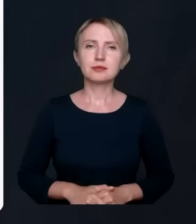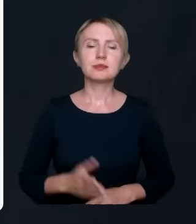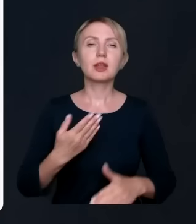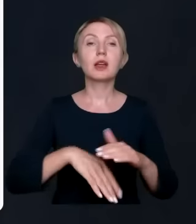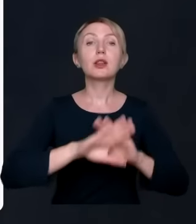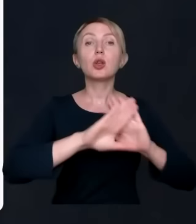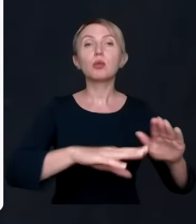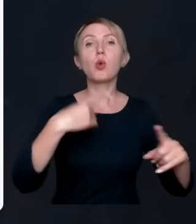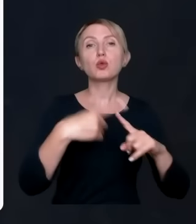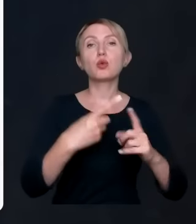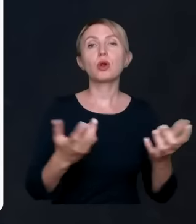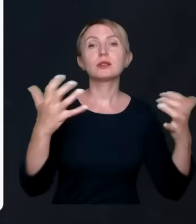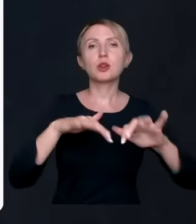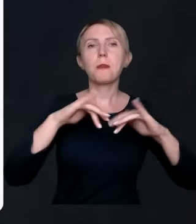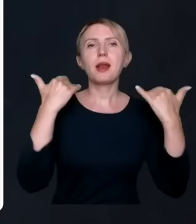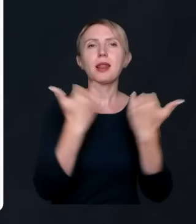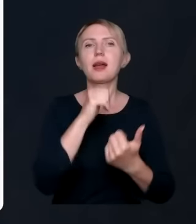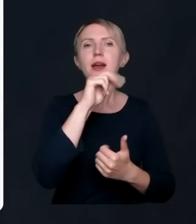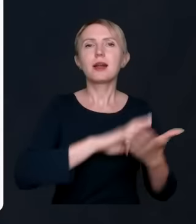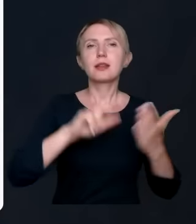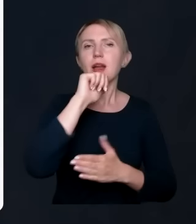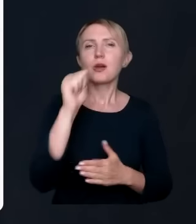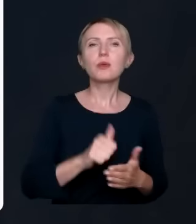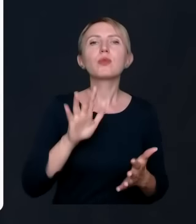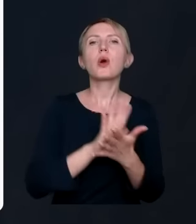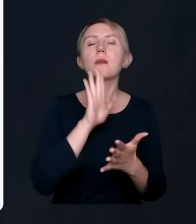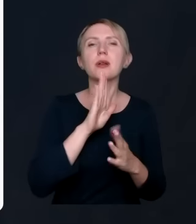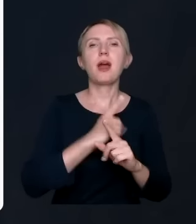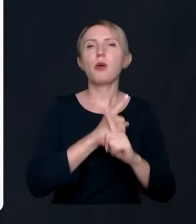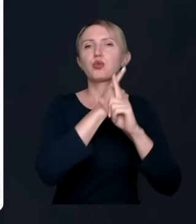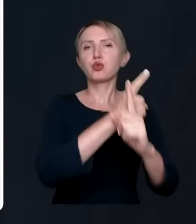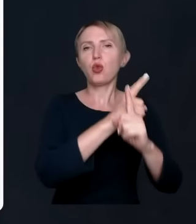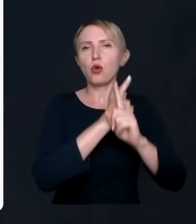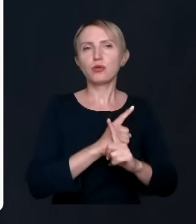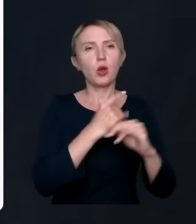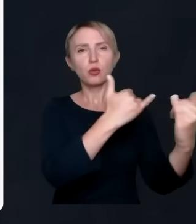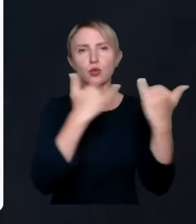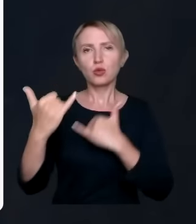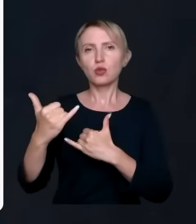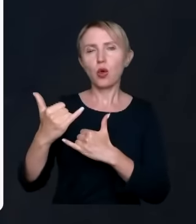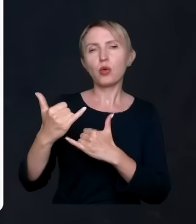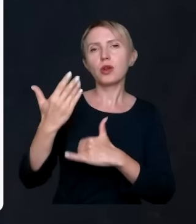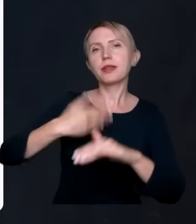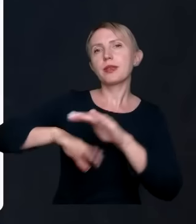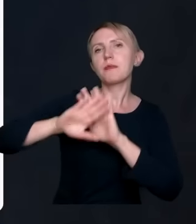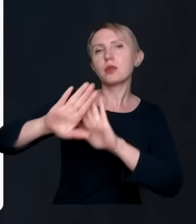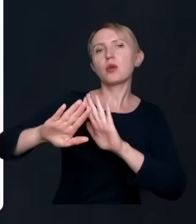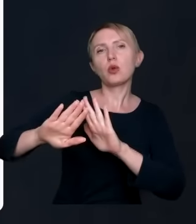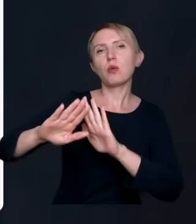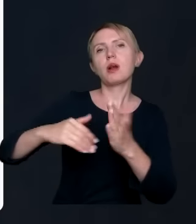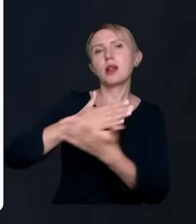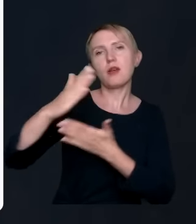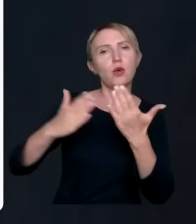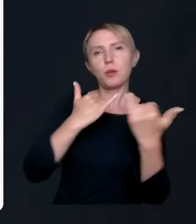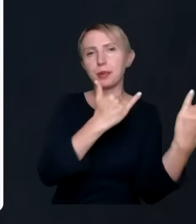Imunitet członka zgromadzenia parlamentarnego Rady Europy ma charakter autonomiczny i różni się od bezwzględnego immunitetu chroniącego posła